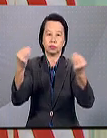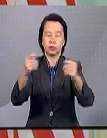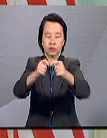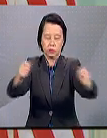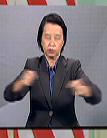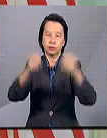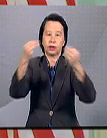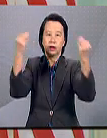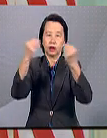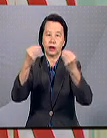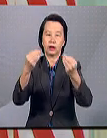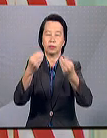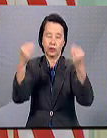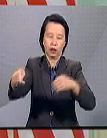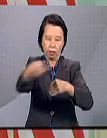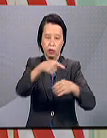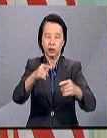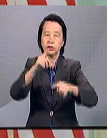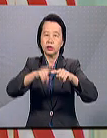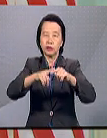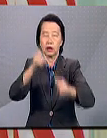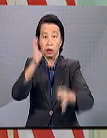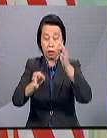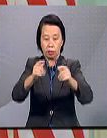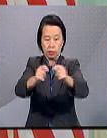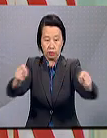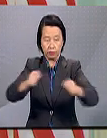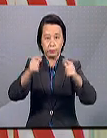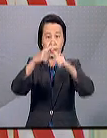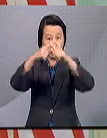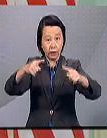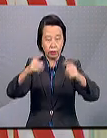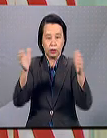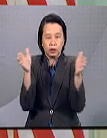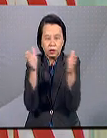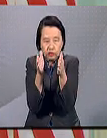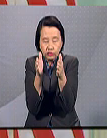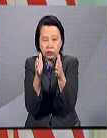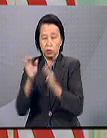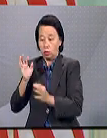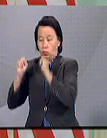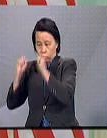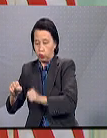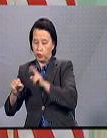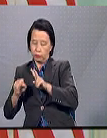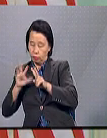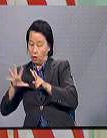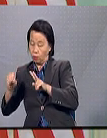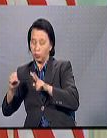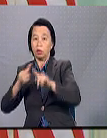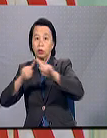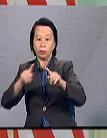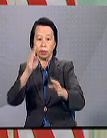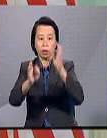venue tempat tu diadakan. Kalau tempat tu kecil, walaupun kita benarkan 250,